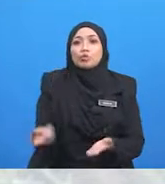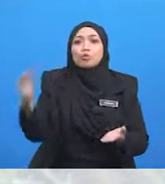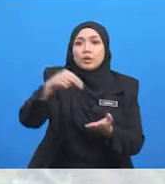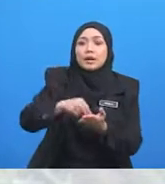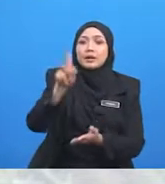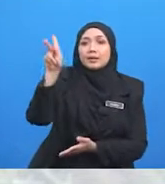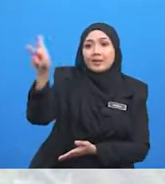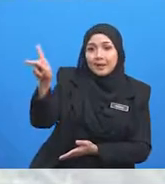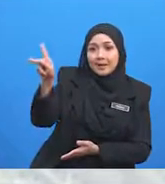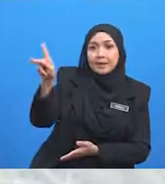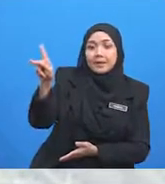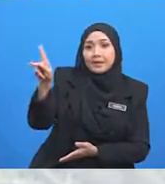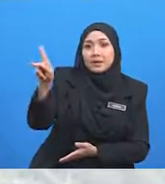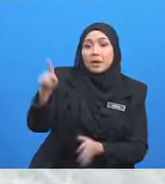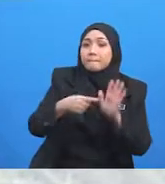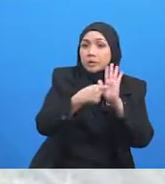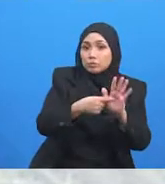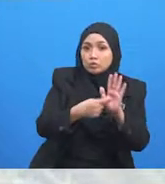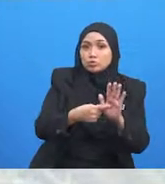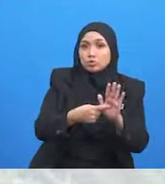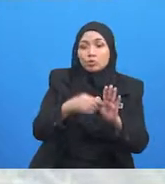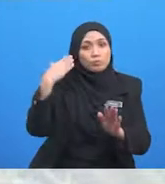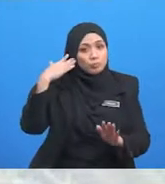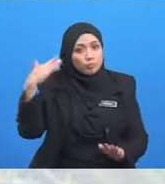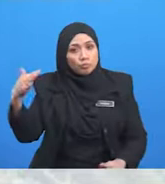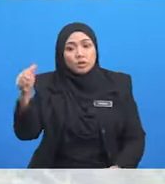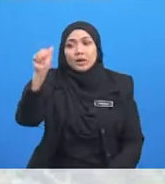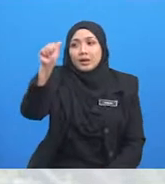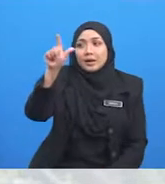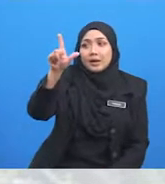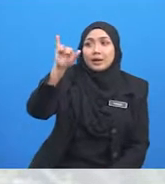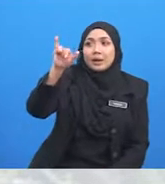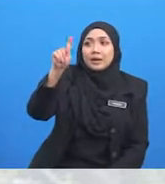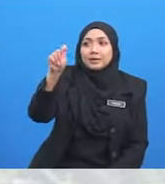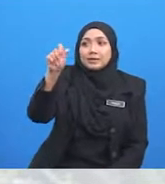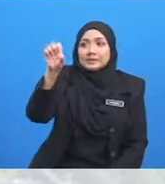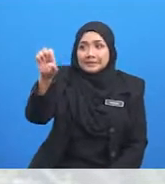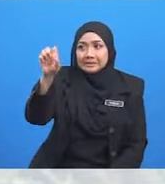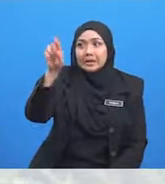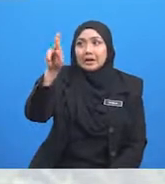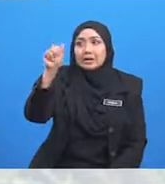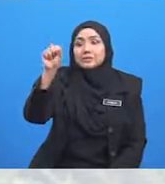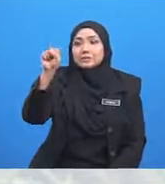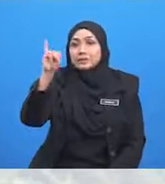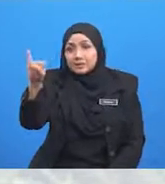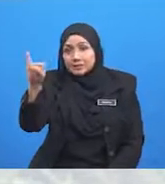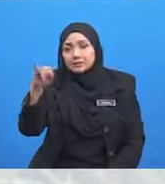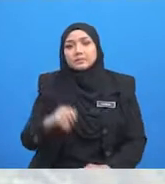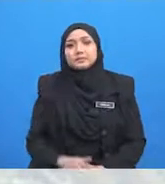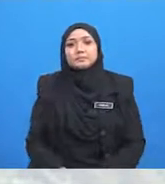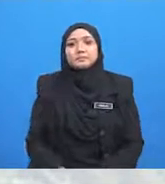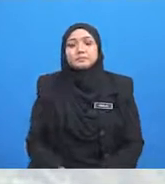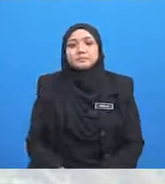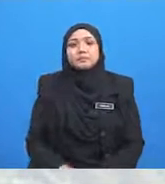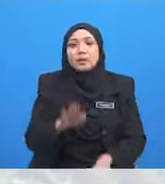K. Ini menunjukkan unsur bunyi aliterasi. Dan pada rangkap yang